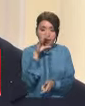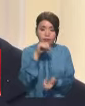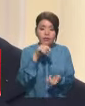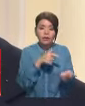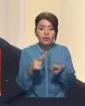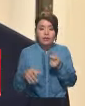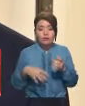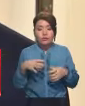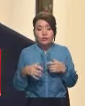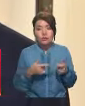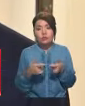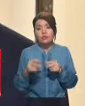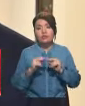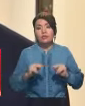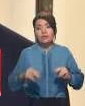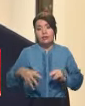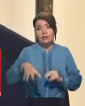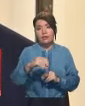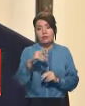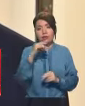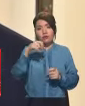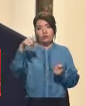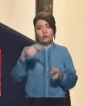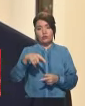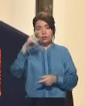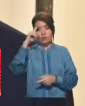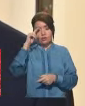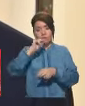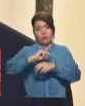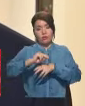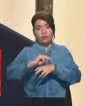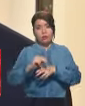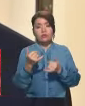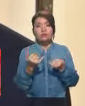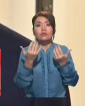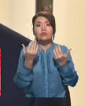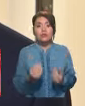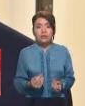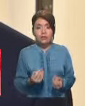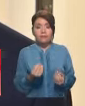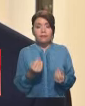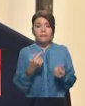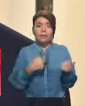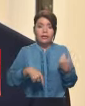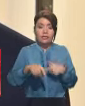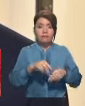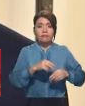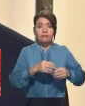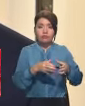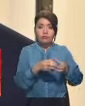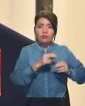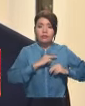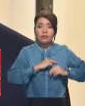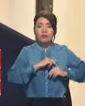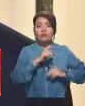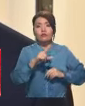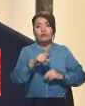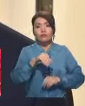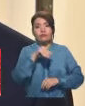подготовленный педагог может дать достойные знания ученику. На сегодняшний день в нашем коллективе довольно